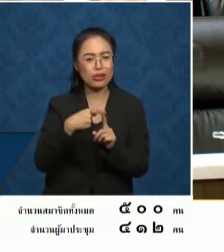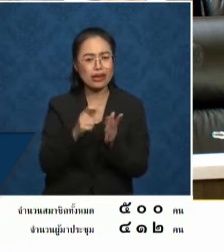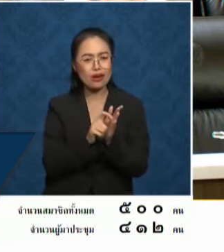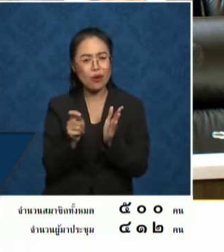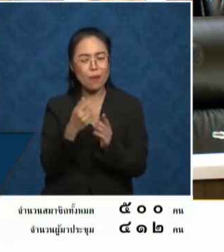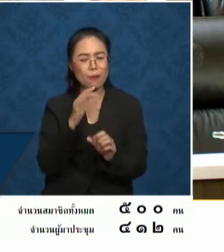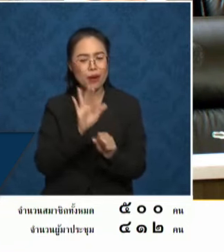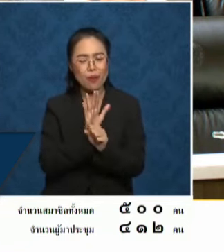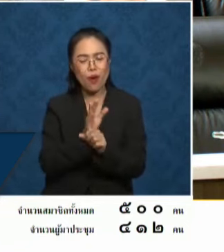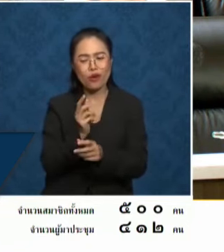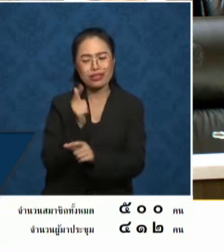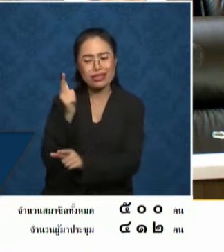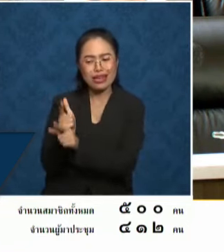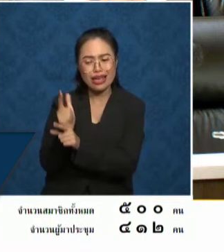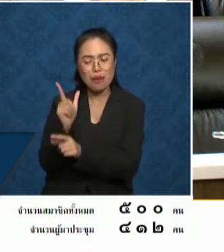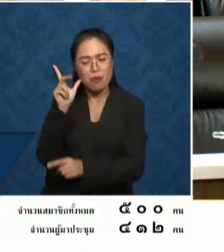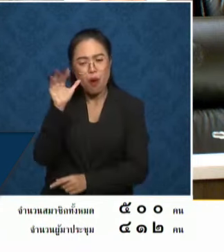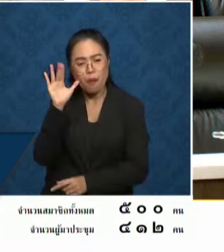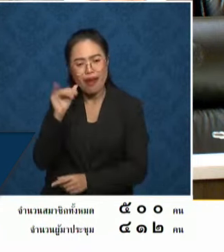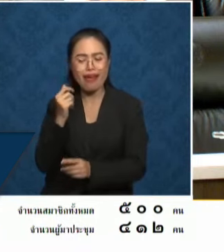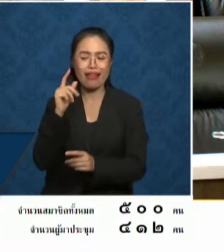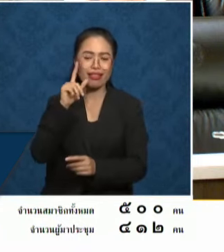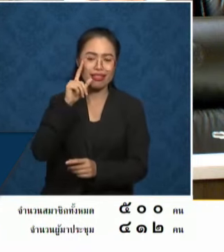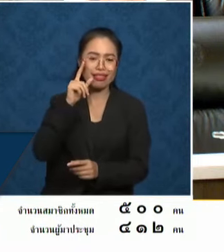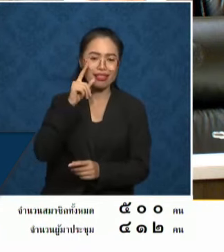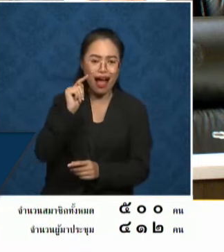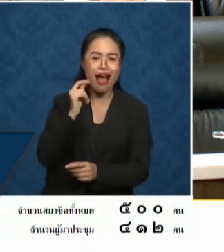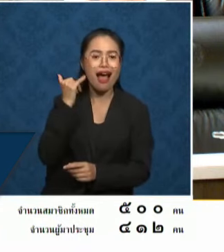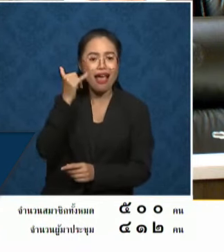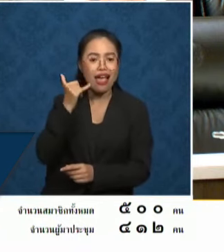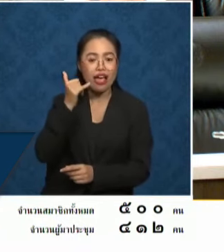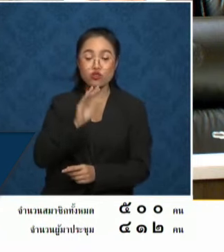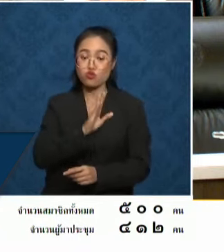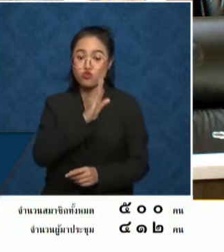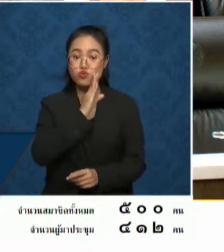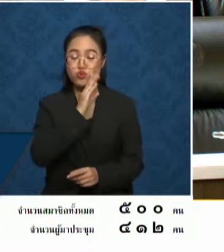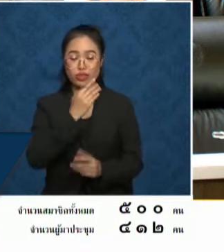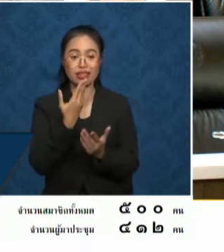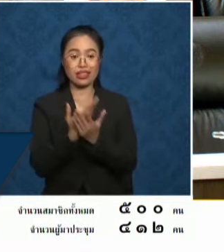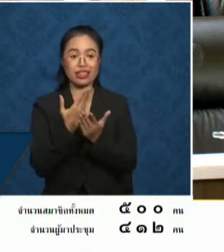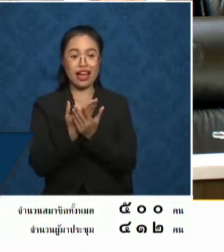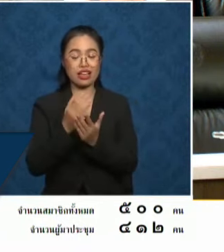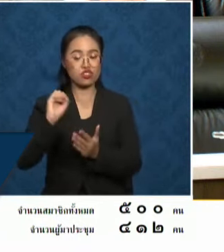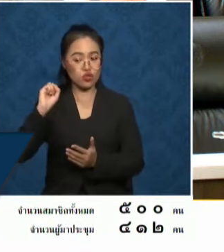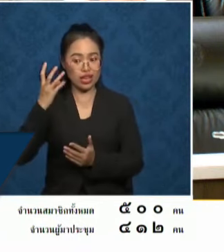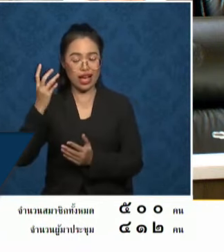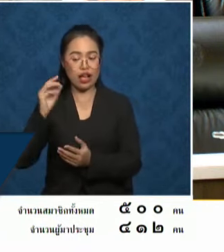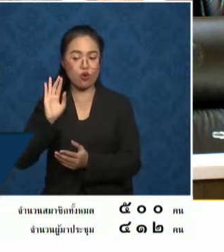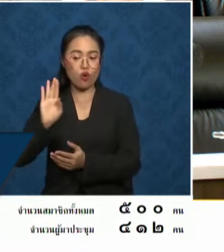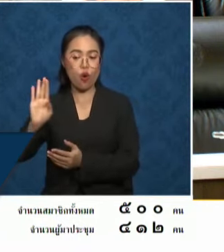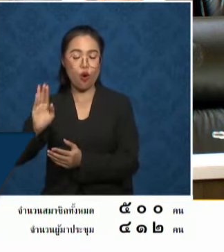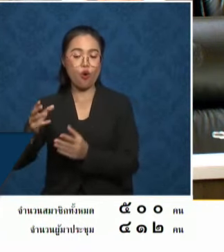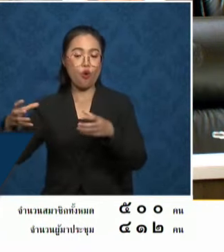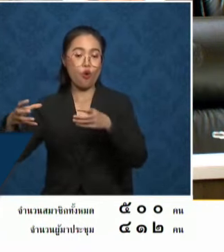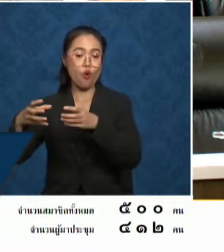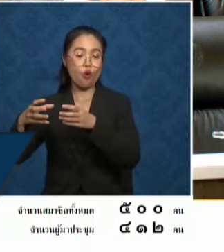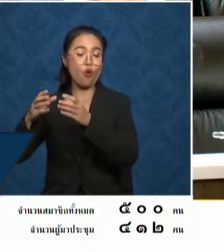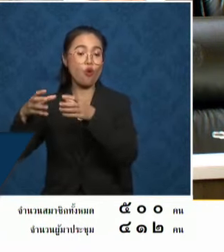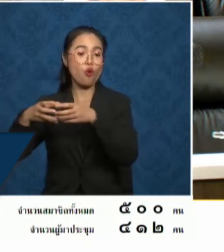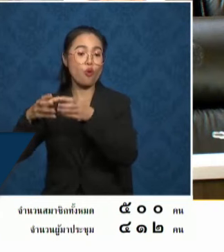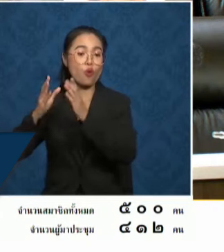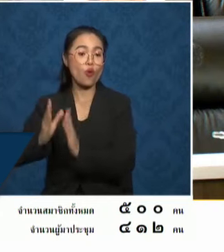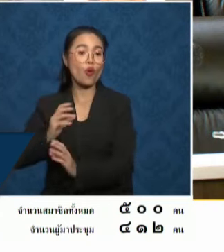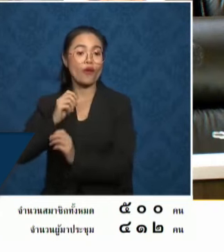คุณตาคุณยายที่บ้านดังนั้นเนี่ยการเพิ่มเงินสวัสดิการผู้สูงอายุนะคะขั้นต่ำ